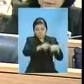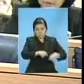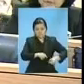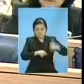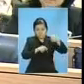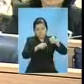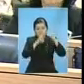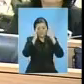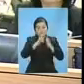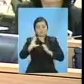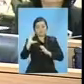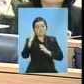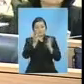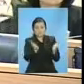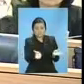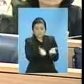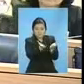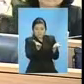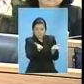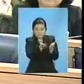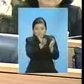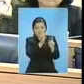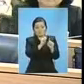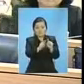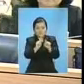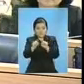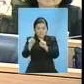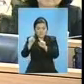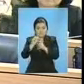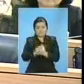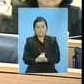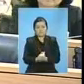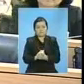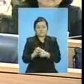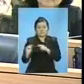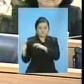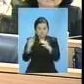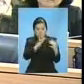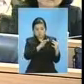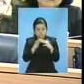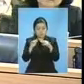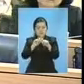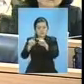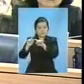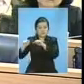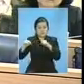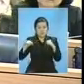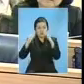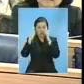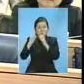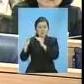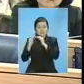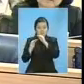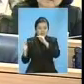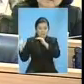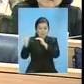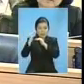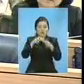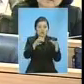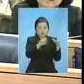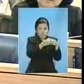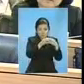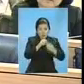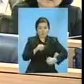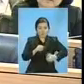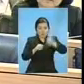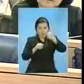นุนในการที่จะขจัดการลุกล้ำหรือว่าการละเมิดสิทธิมนุษยชนขึ้นมาในที่สุ